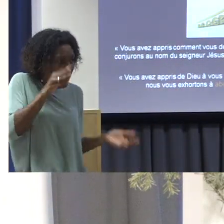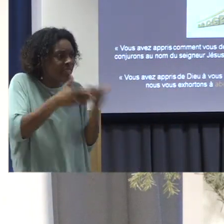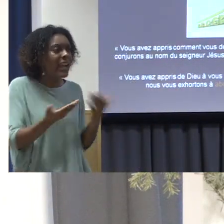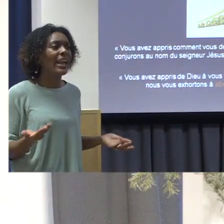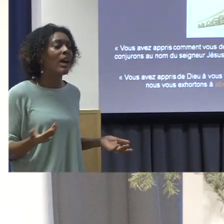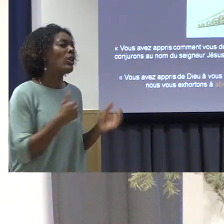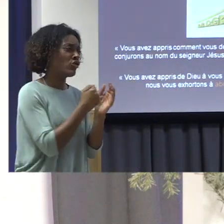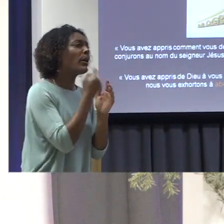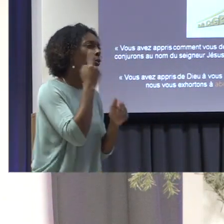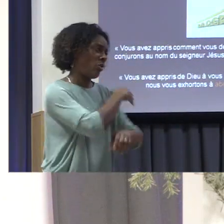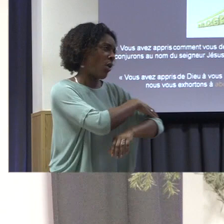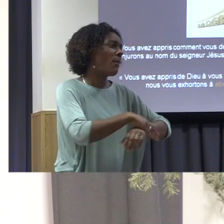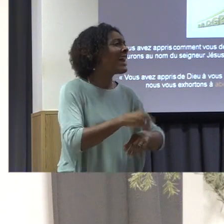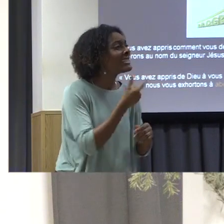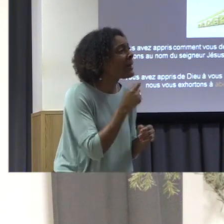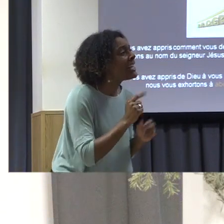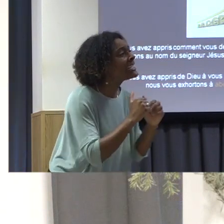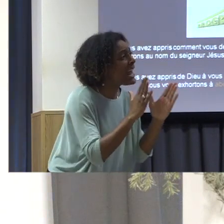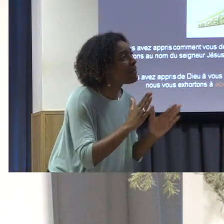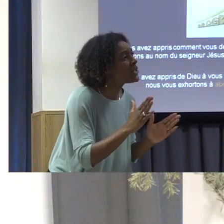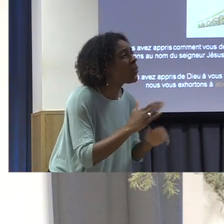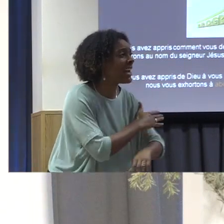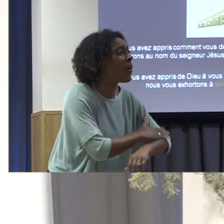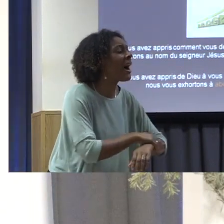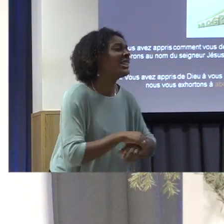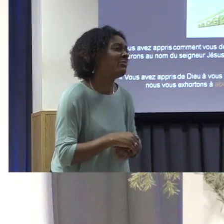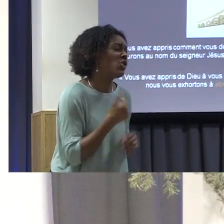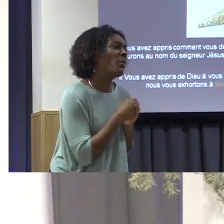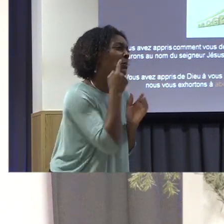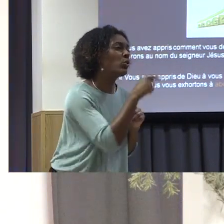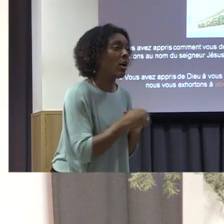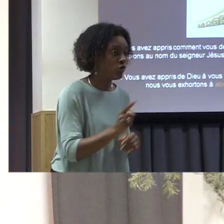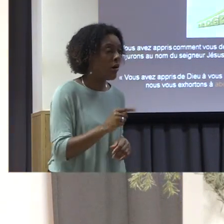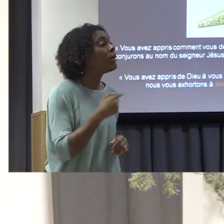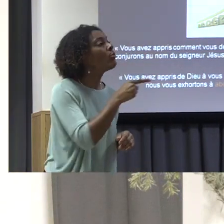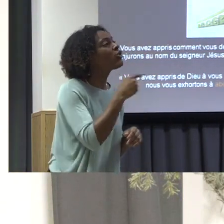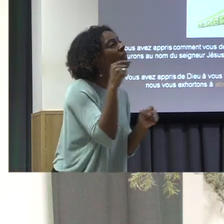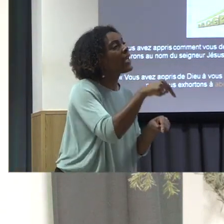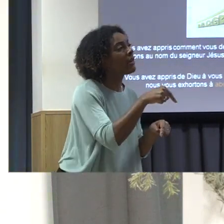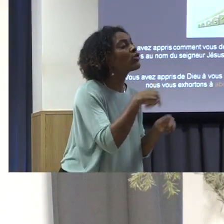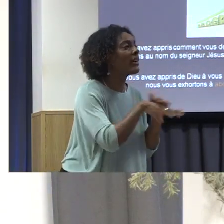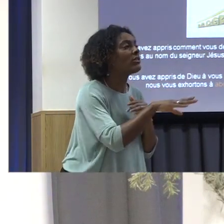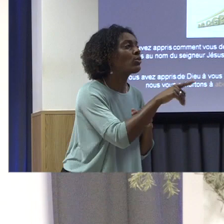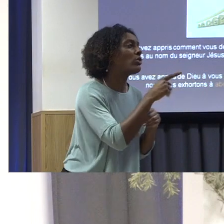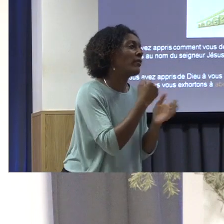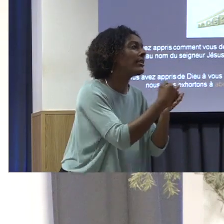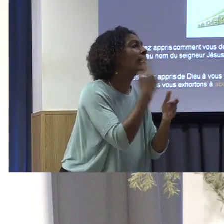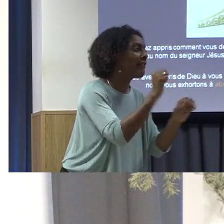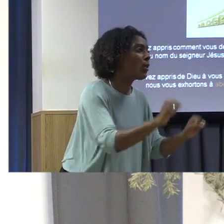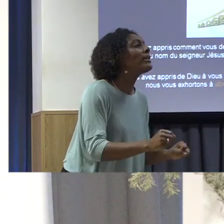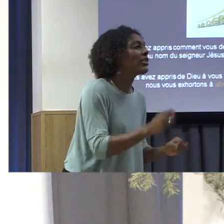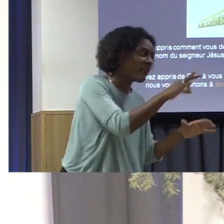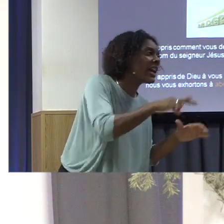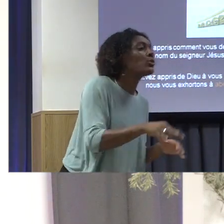un peu concrets dans notre façon de vivre la foi. Paul est concret. Il exhorte les chrétiens à être